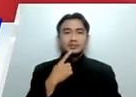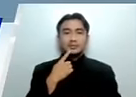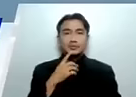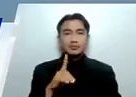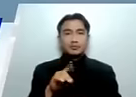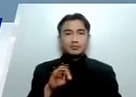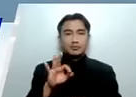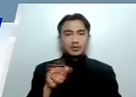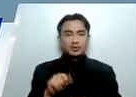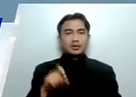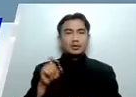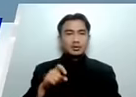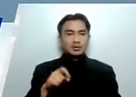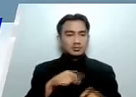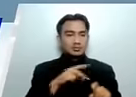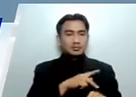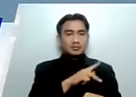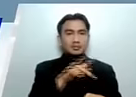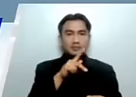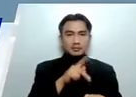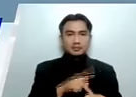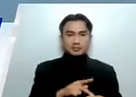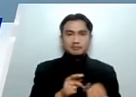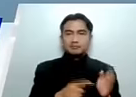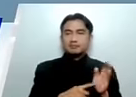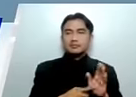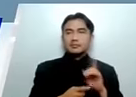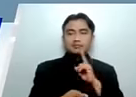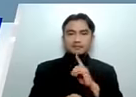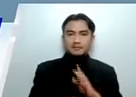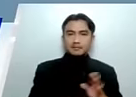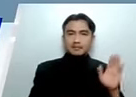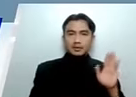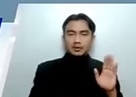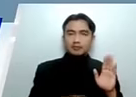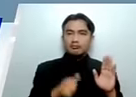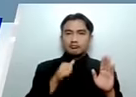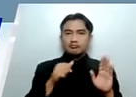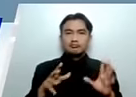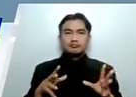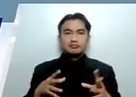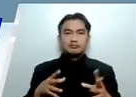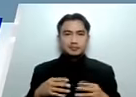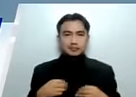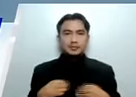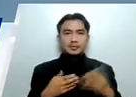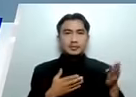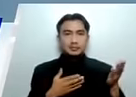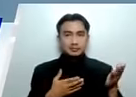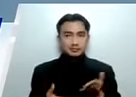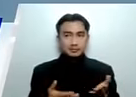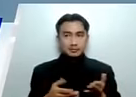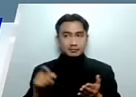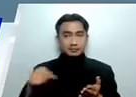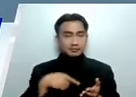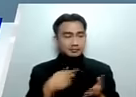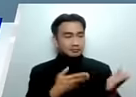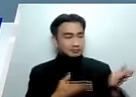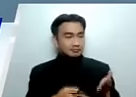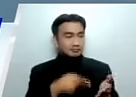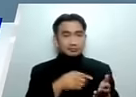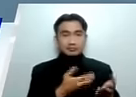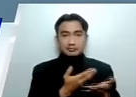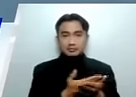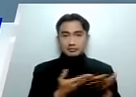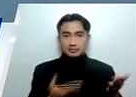tuparin ng Pilipinas ang pangako nito. Hindi raw sila papayag na magdala roon ang Pilipinas ng construction materials at magtayo